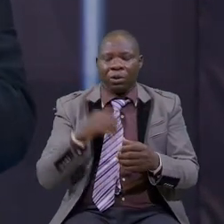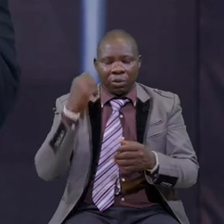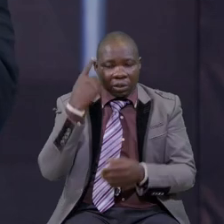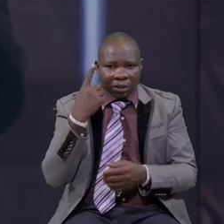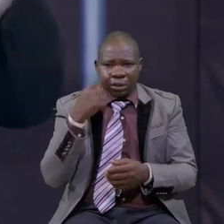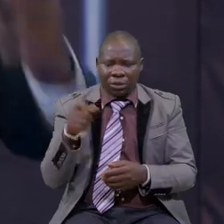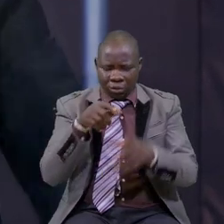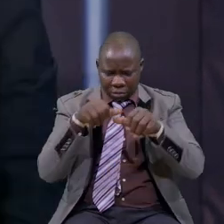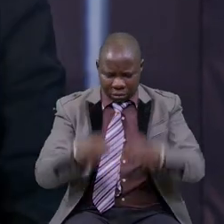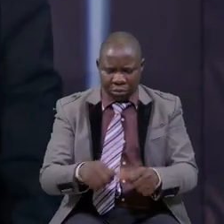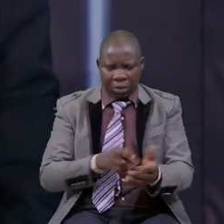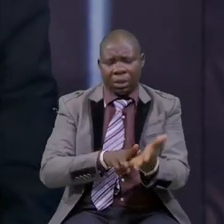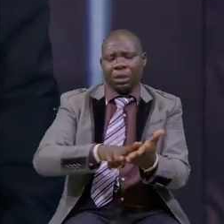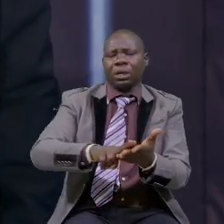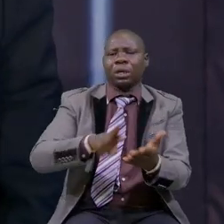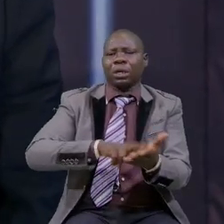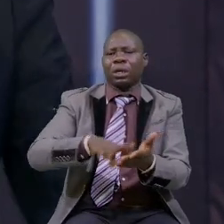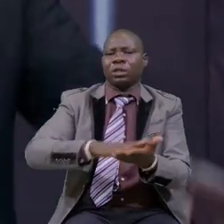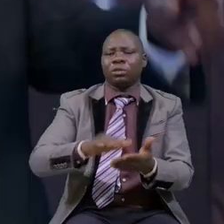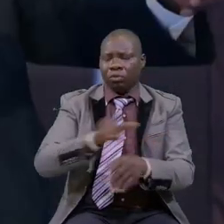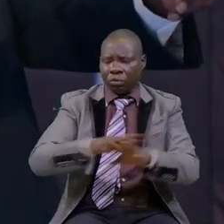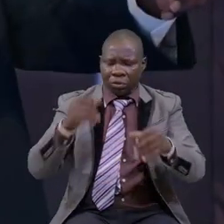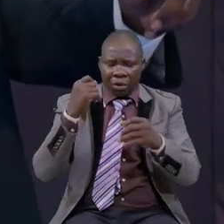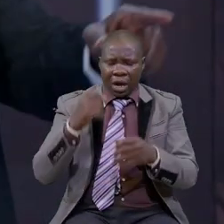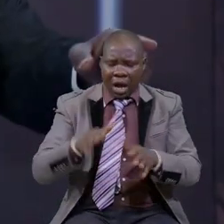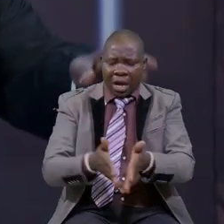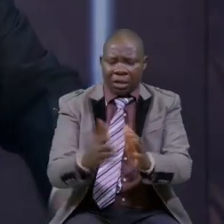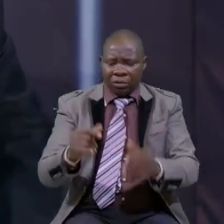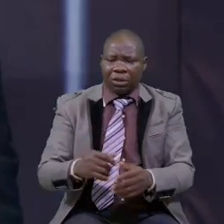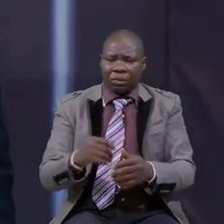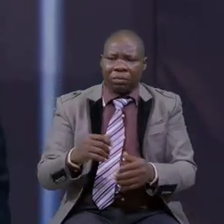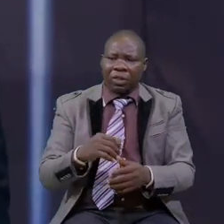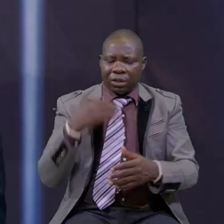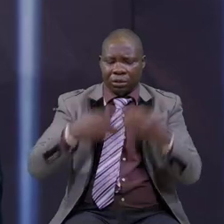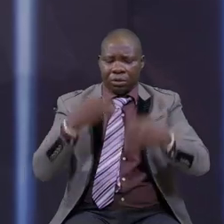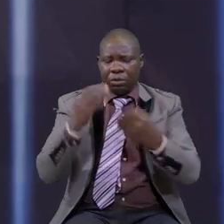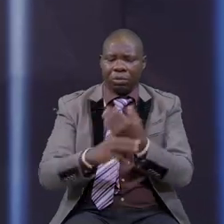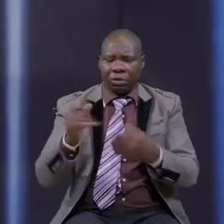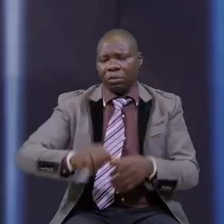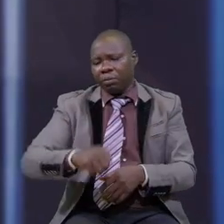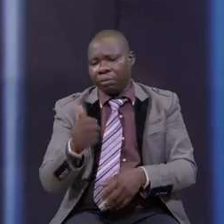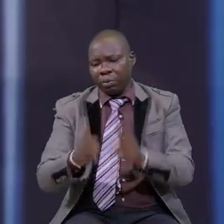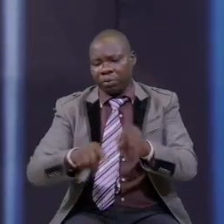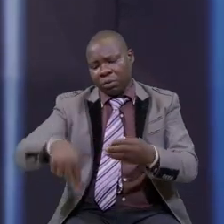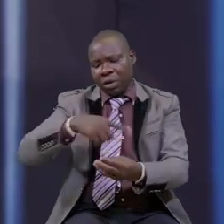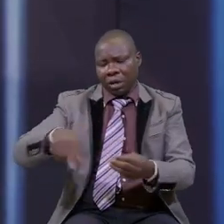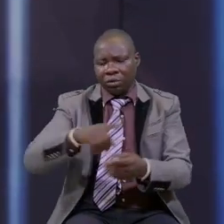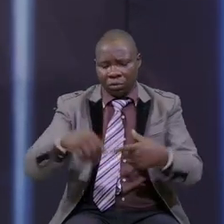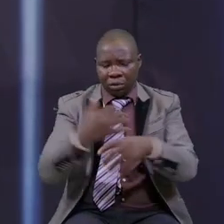ne permets à l'action de personne autour de toi de t'enlever la justice.